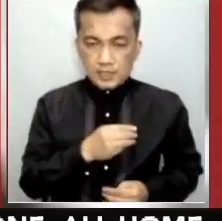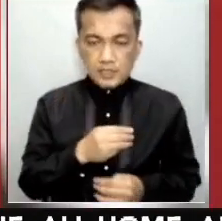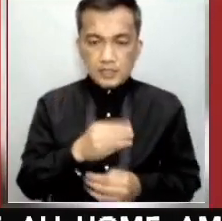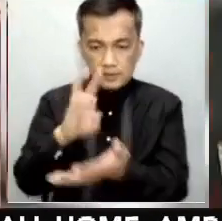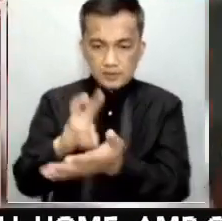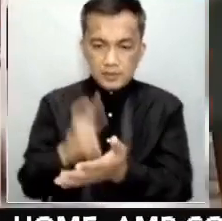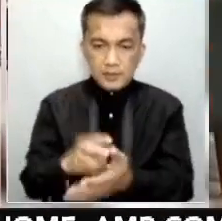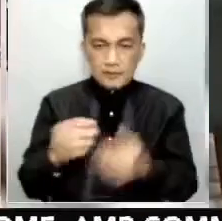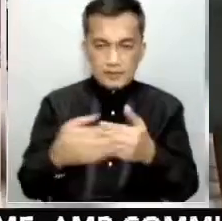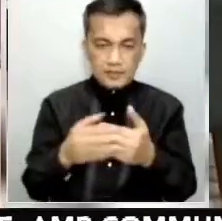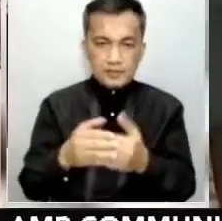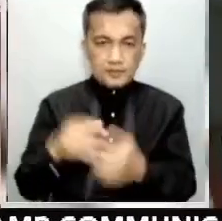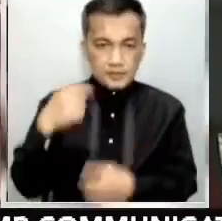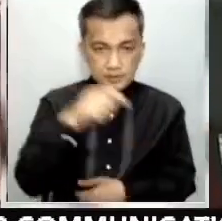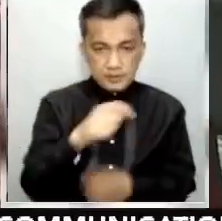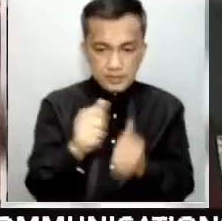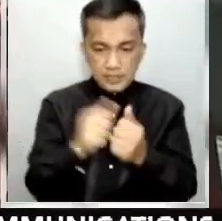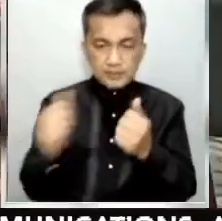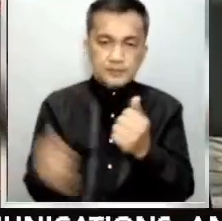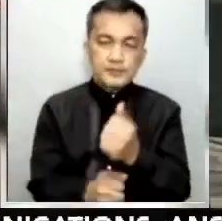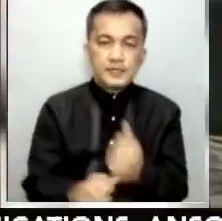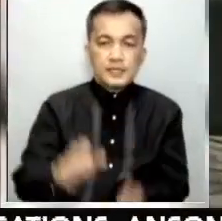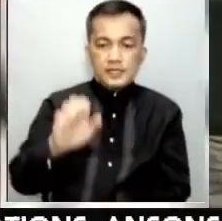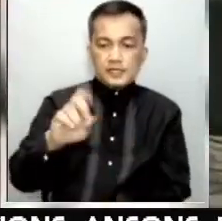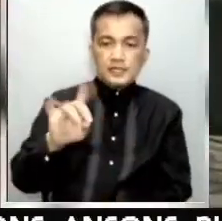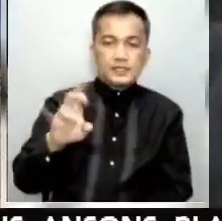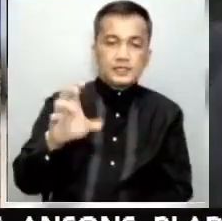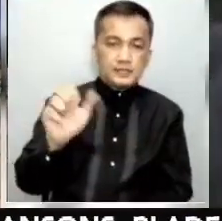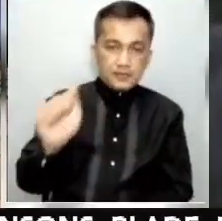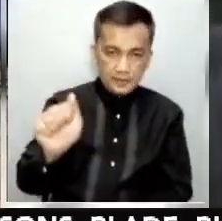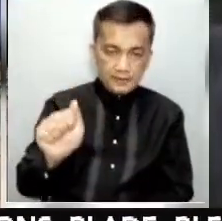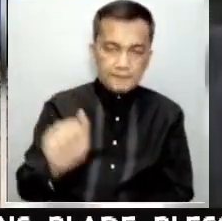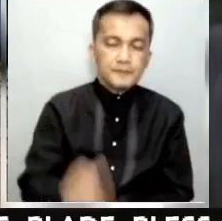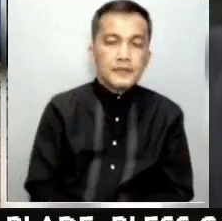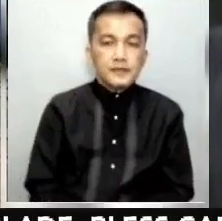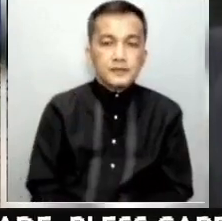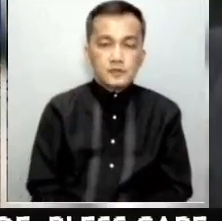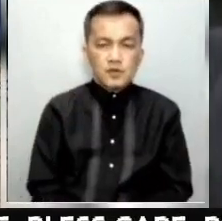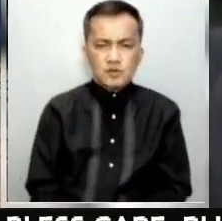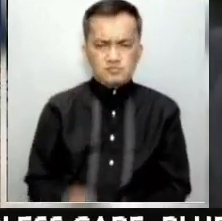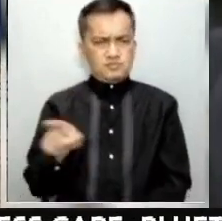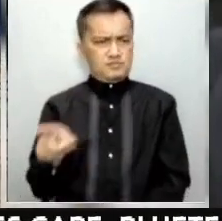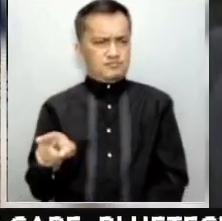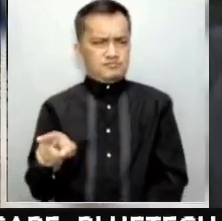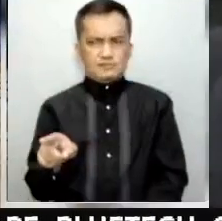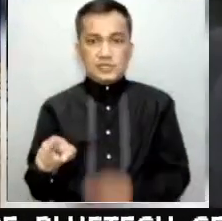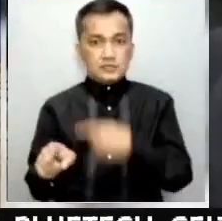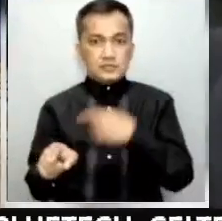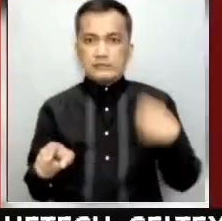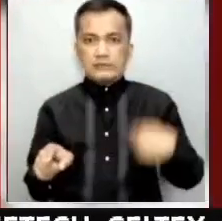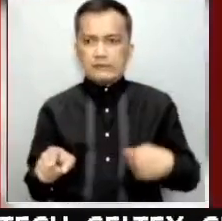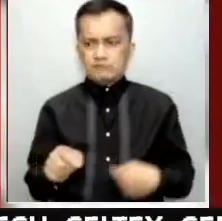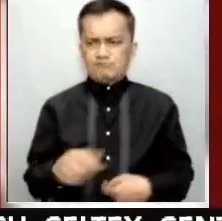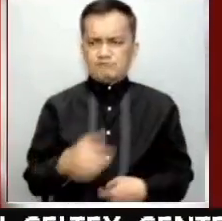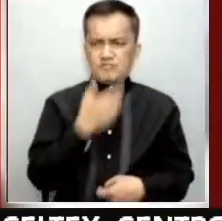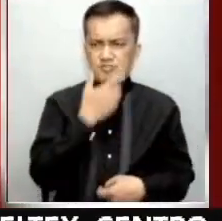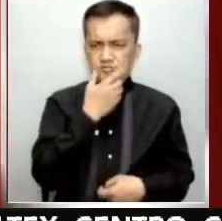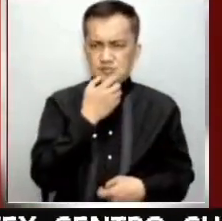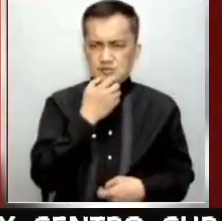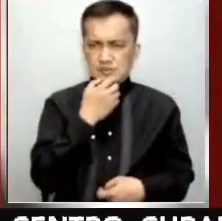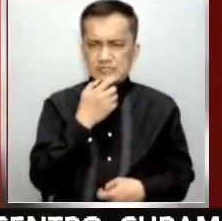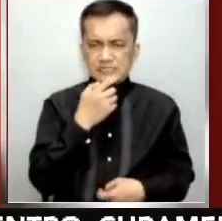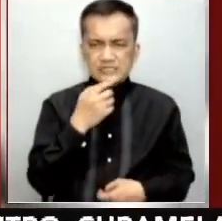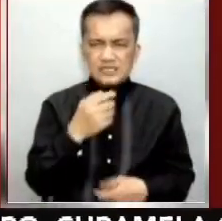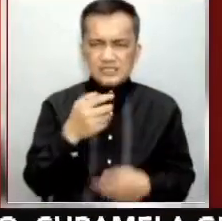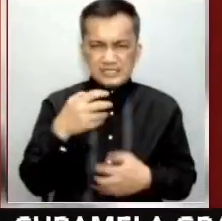sa ilalim ng Enhanced Defense Cooperation Agreement o EDCA, bagay na hindi nagustuhan ng China. Sinabi rin sa pahayag ng